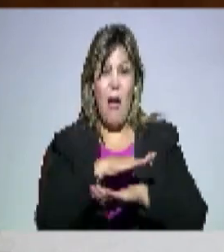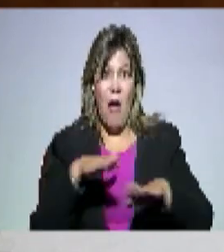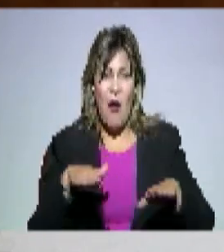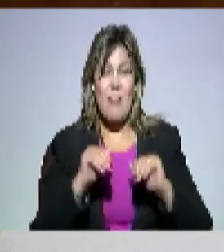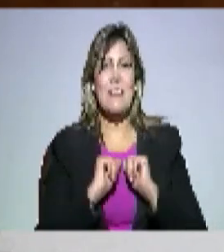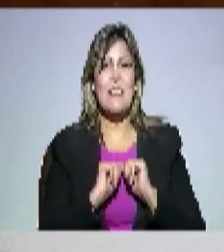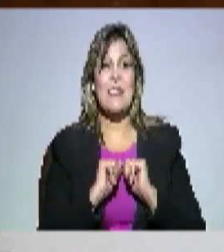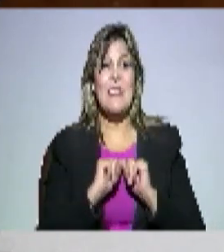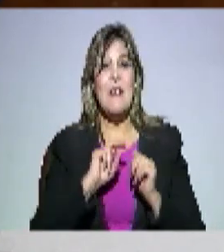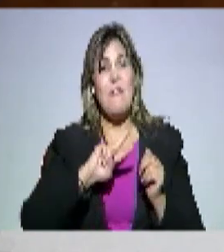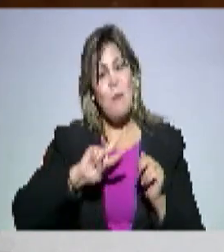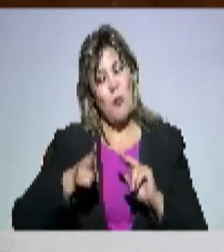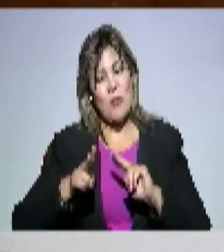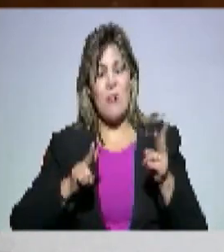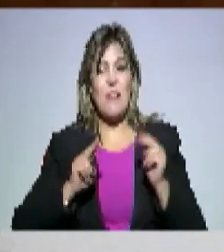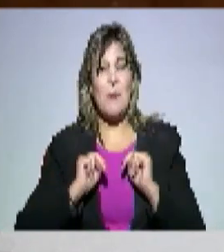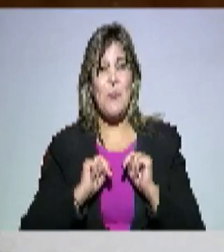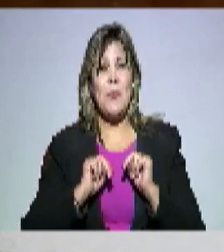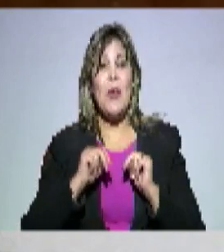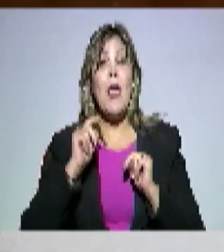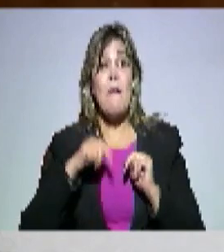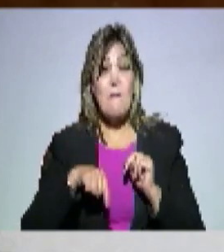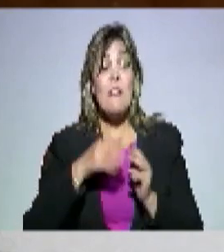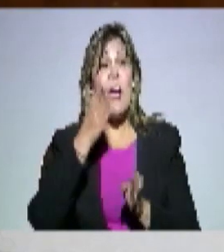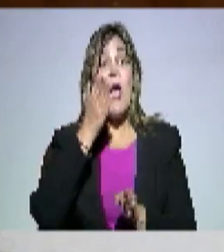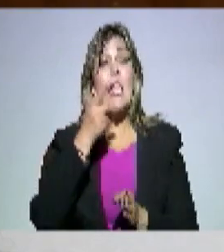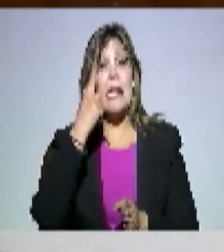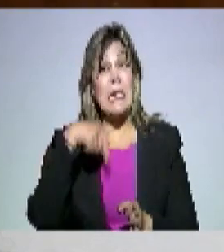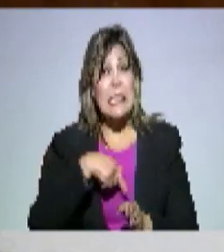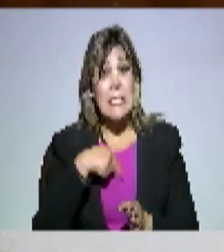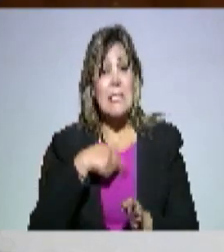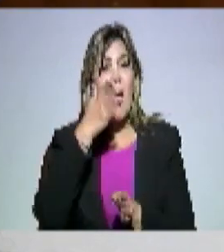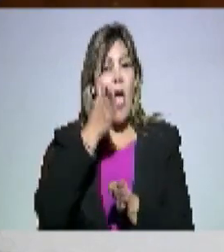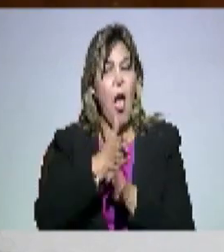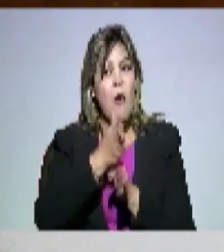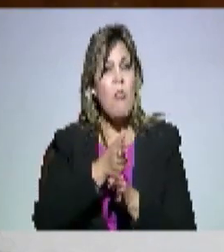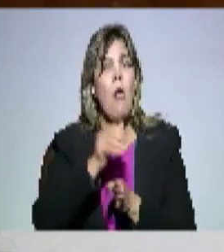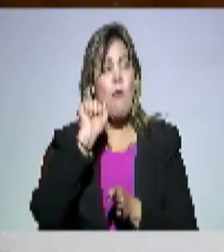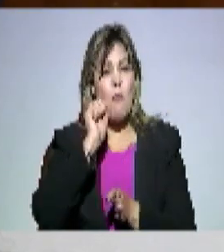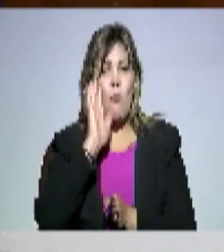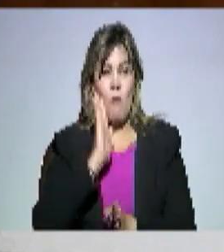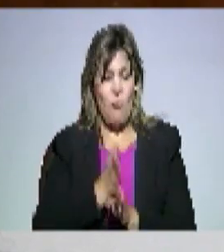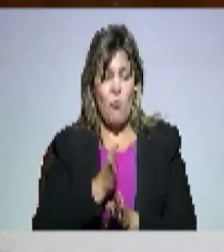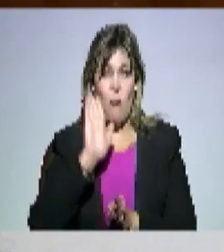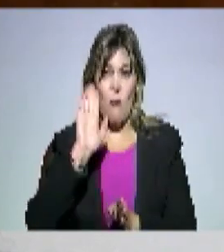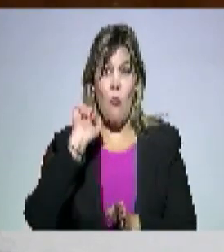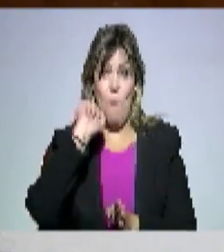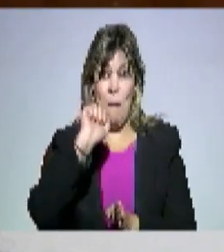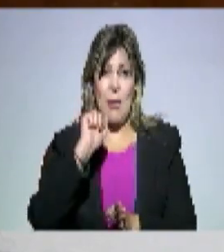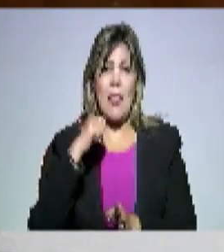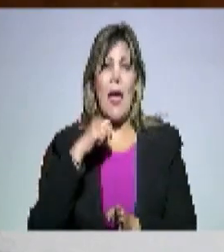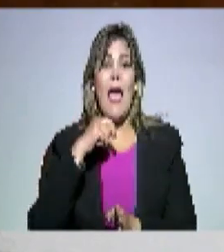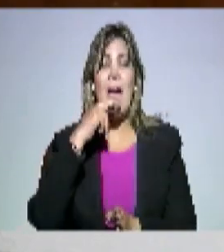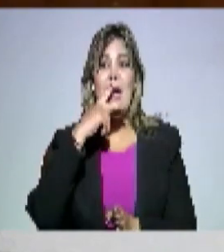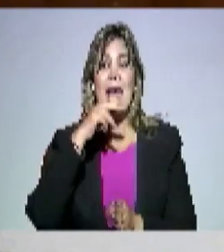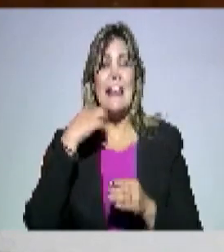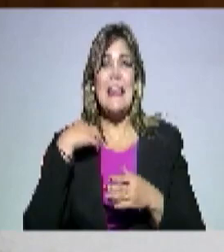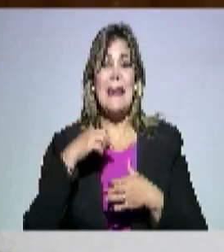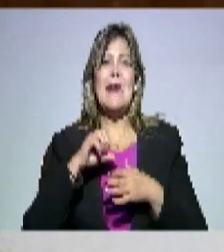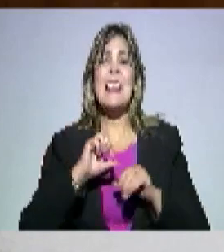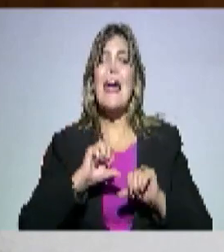في يهوم قديسين الكنيسه اعترفت بقداسته لسيرته وسلوكهم لتاثير اللي سابوه على